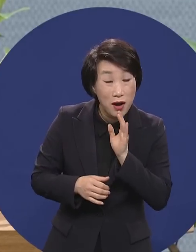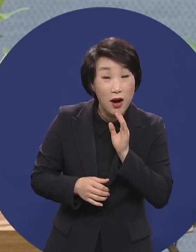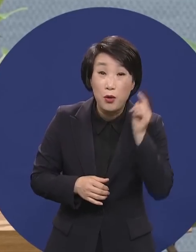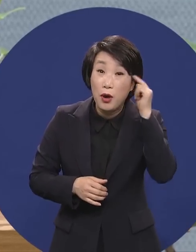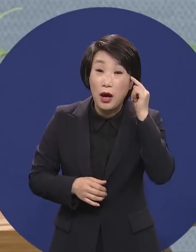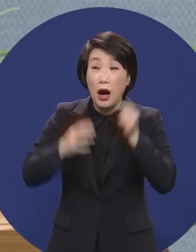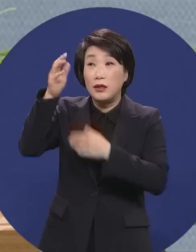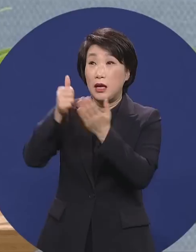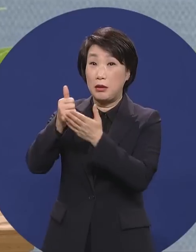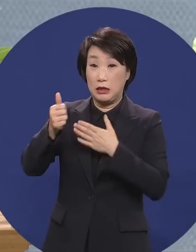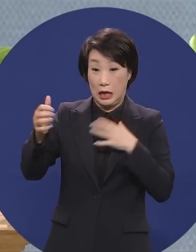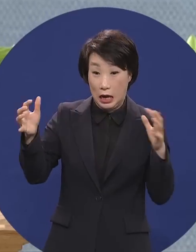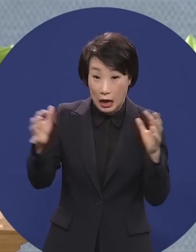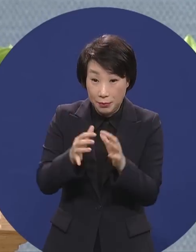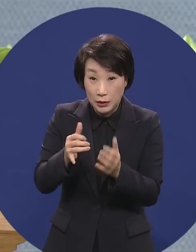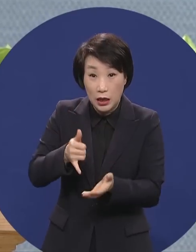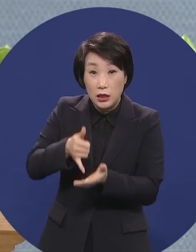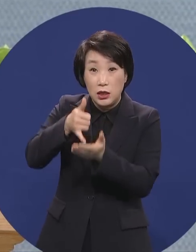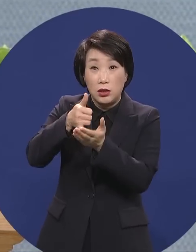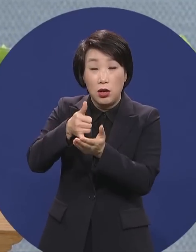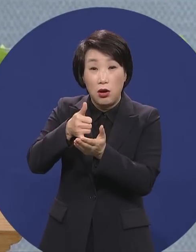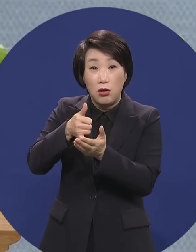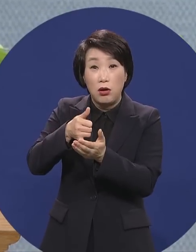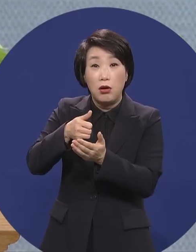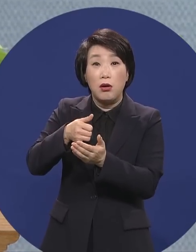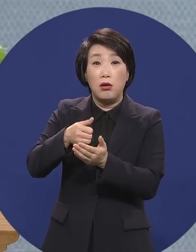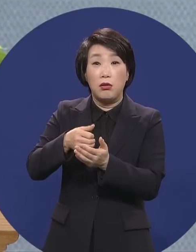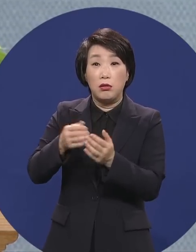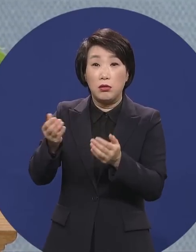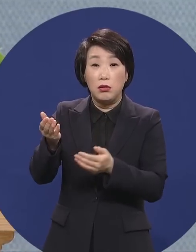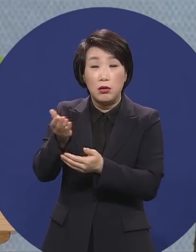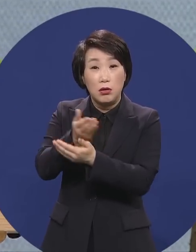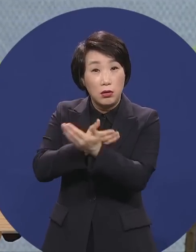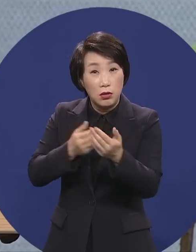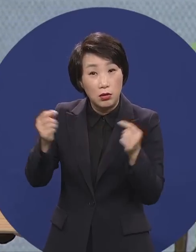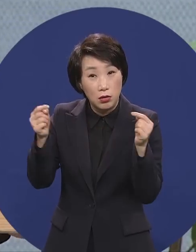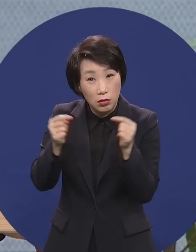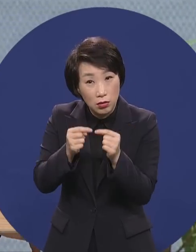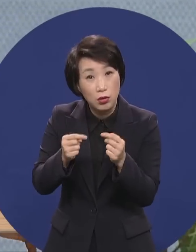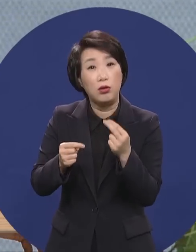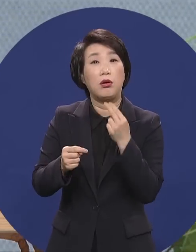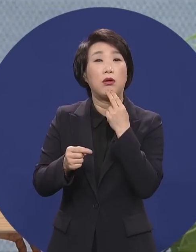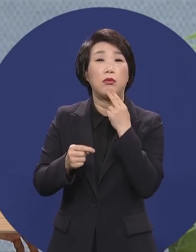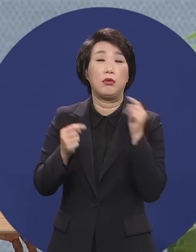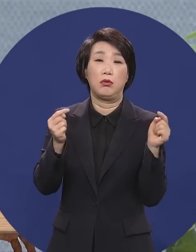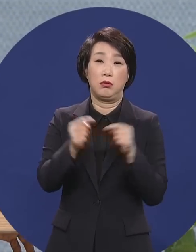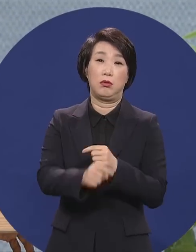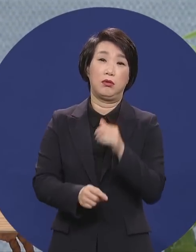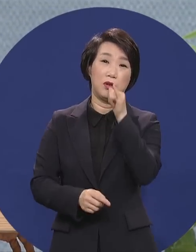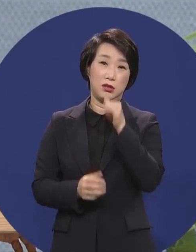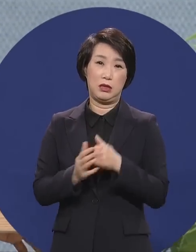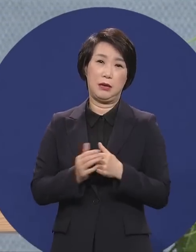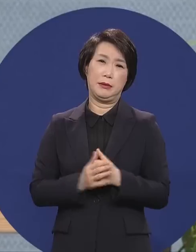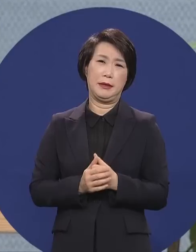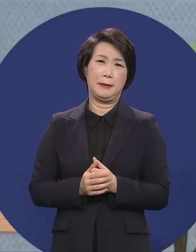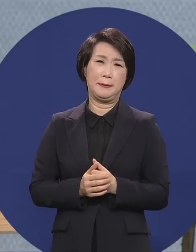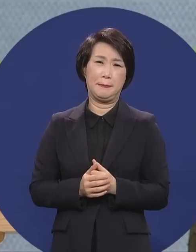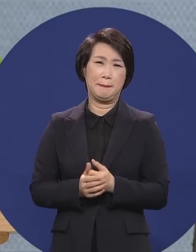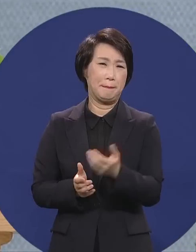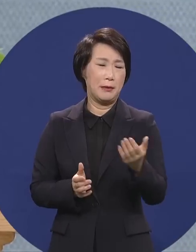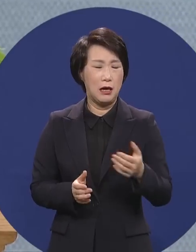함께 인격적 형성이 벌써 작동하지 않고 있다라고